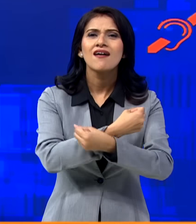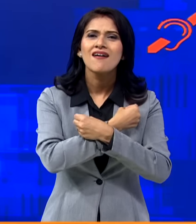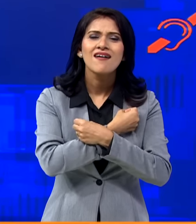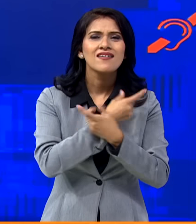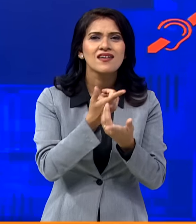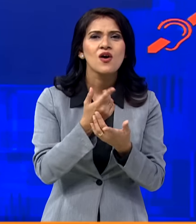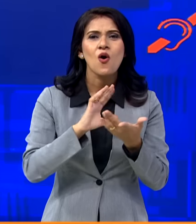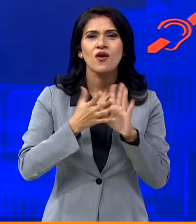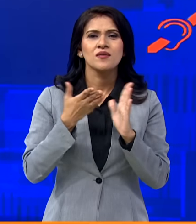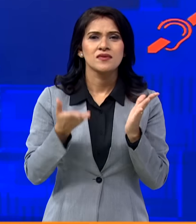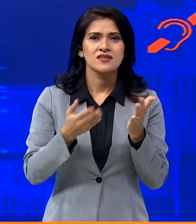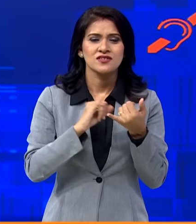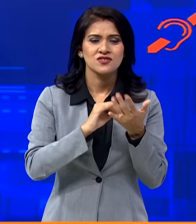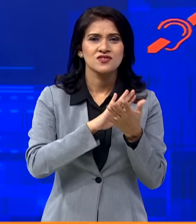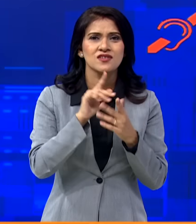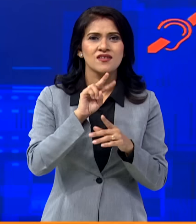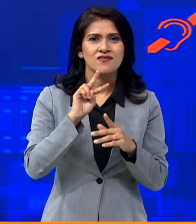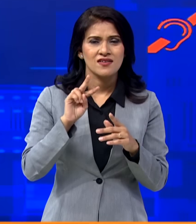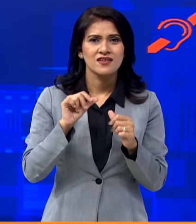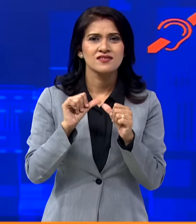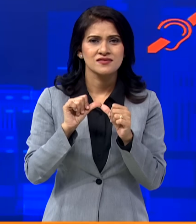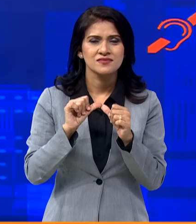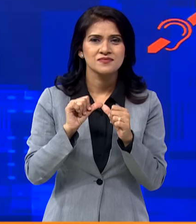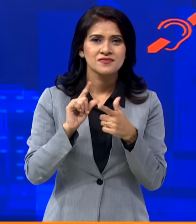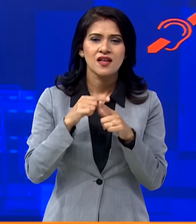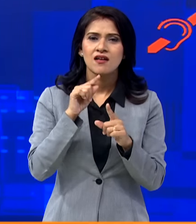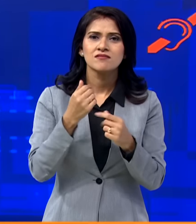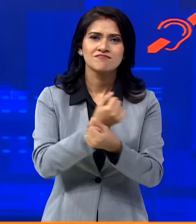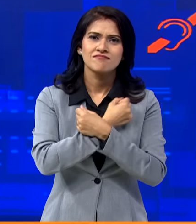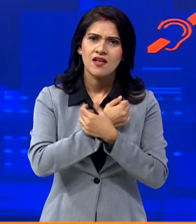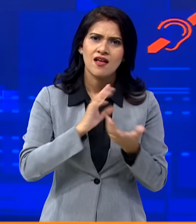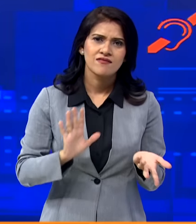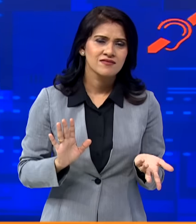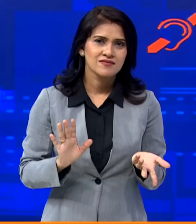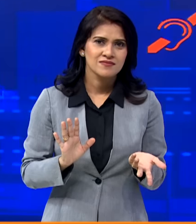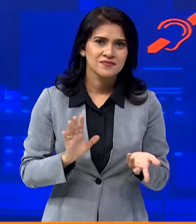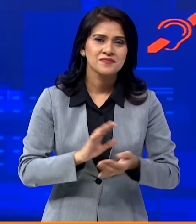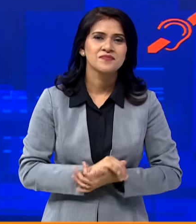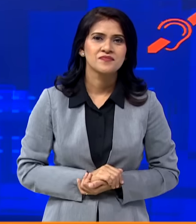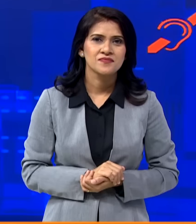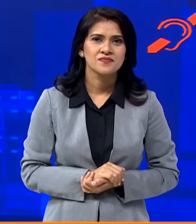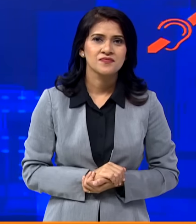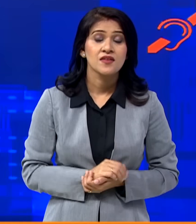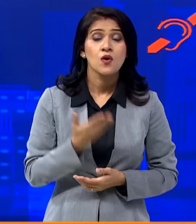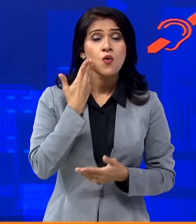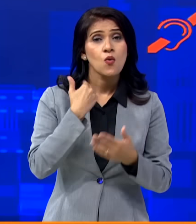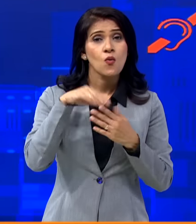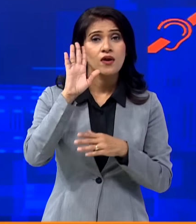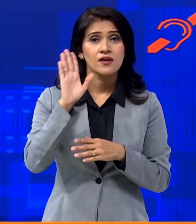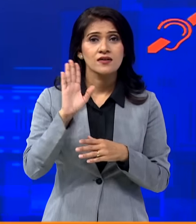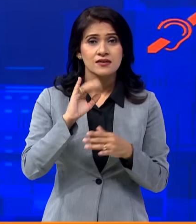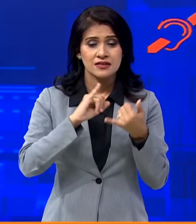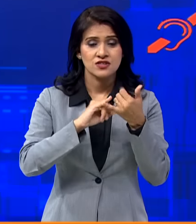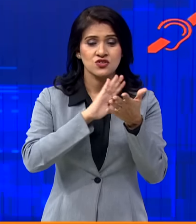शिवाजी से वह भी गया था जो उन्हें य बड़ा सवाल है शेक्सपियर का एक नाटक है जूलिया